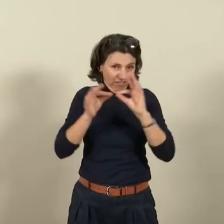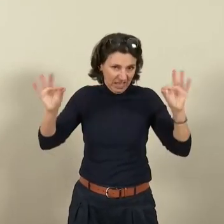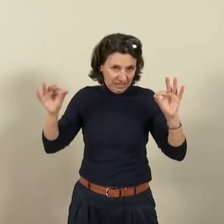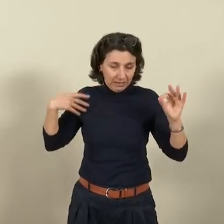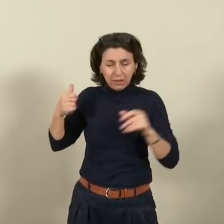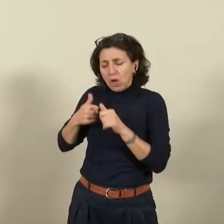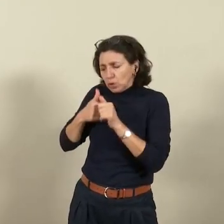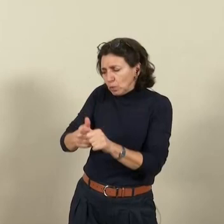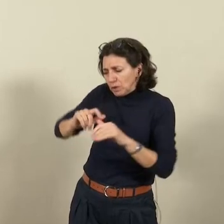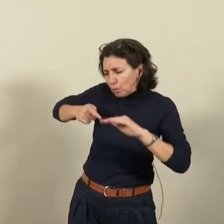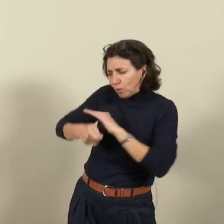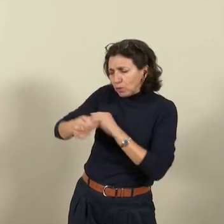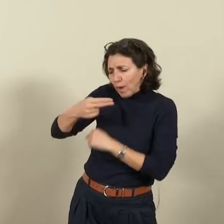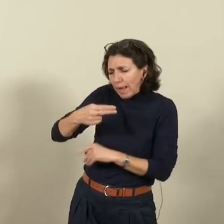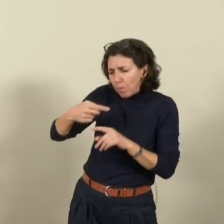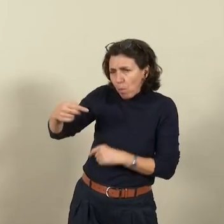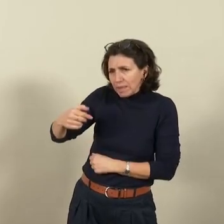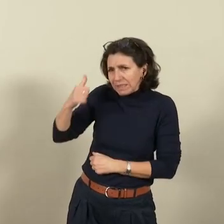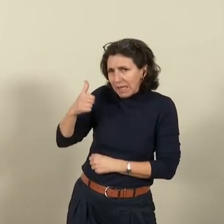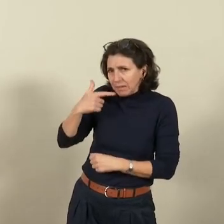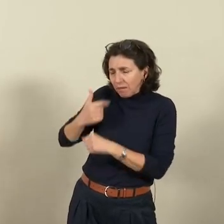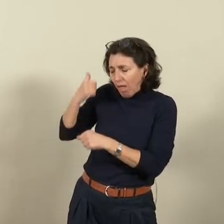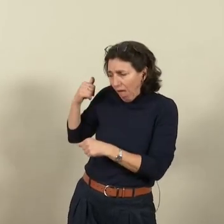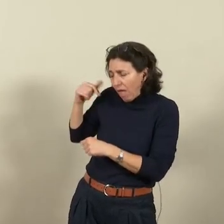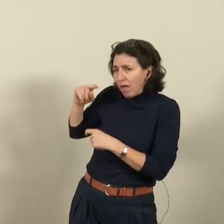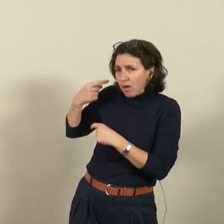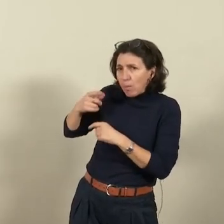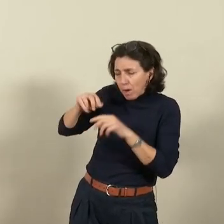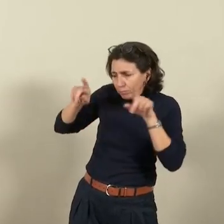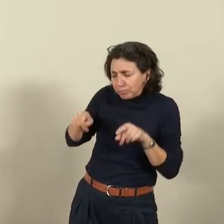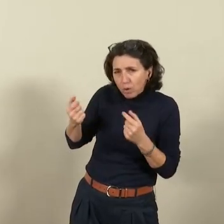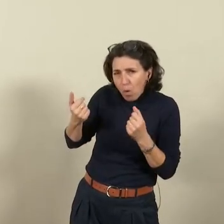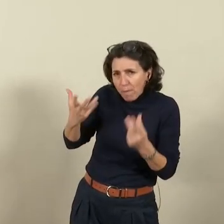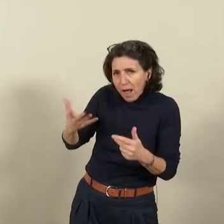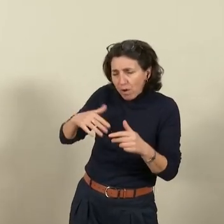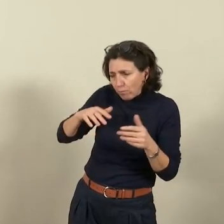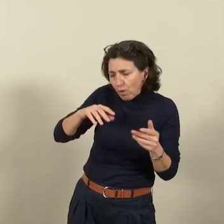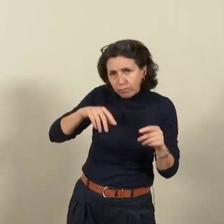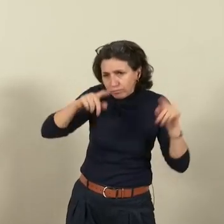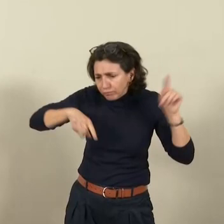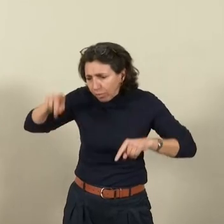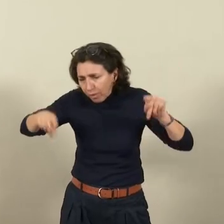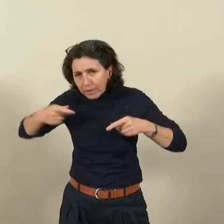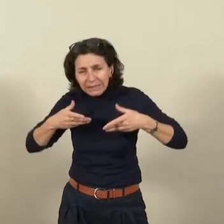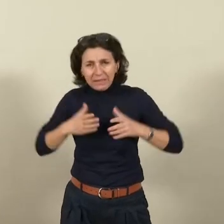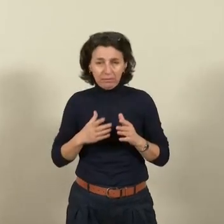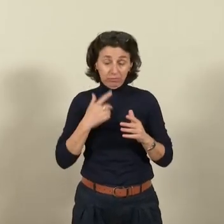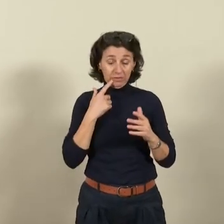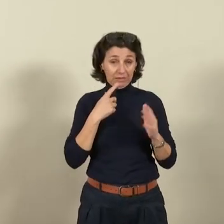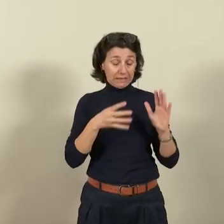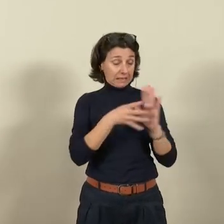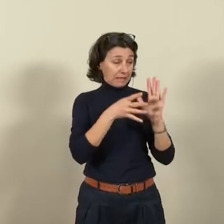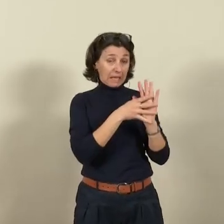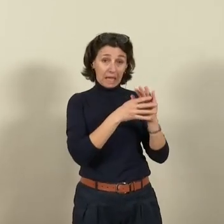N-1 du montant demandé et de la variation décidée bref c'est la jungle des critères pour obtenir la moindre